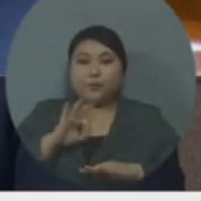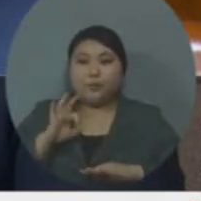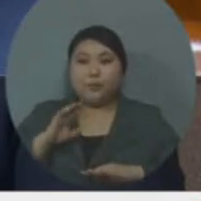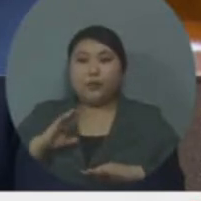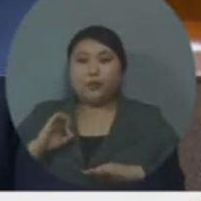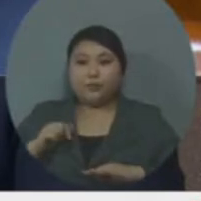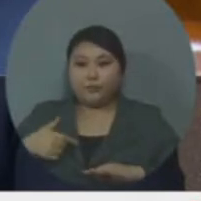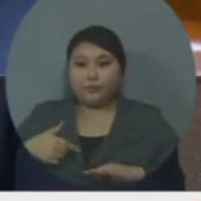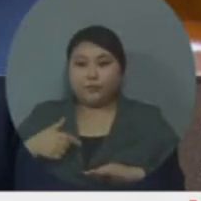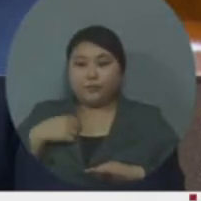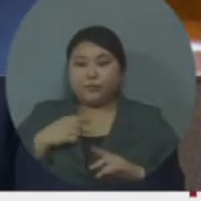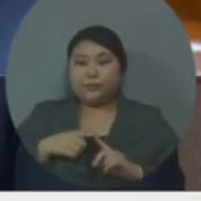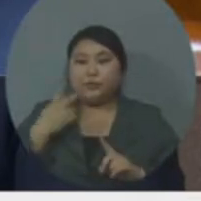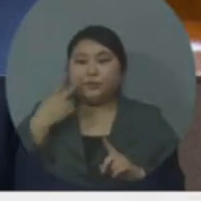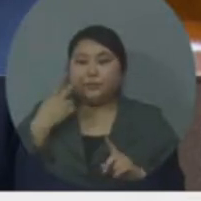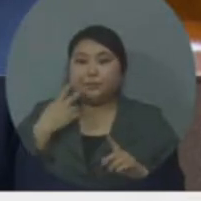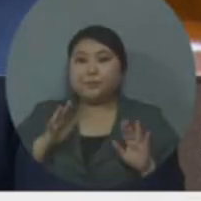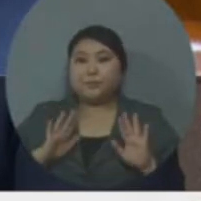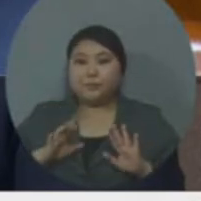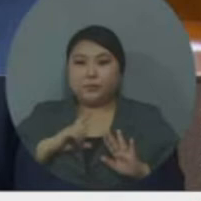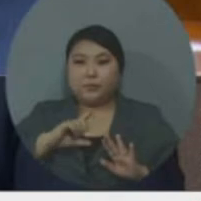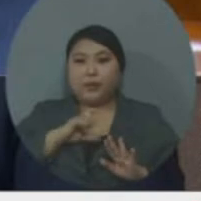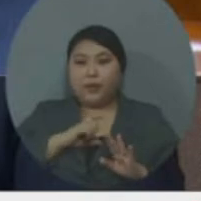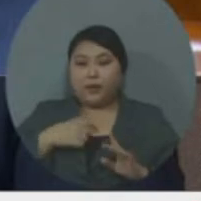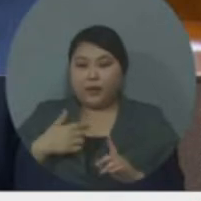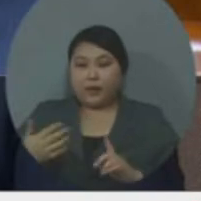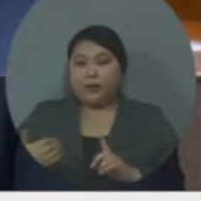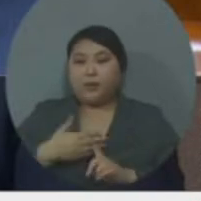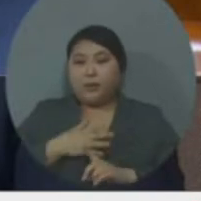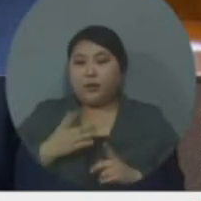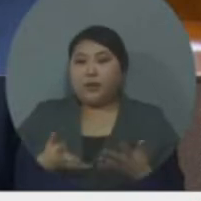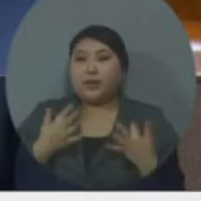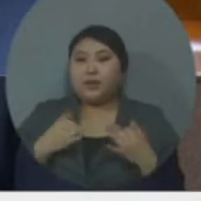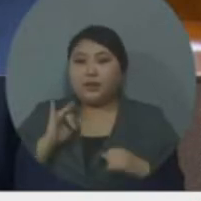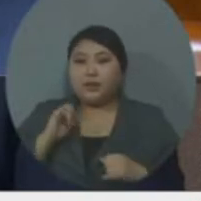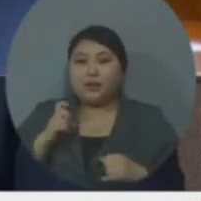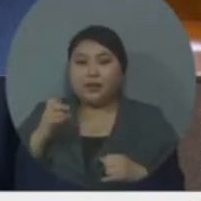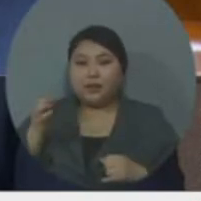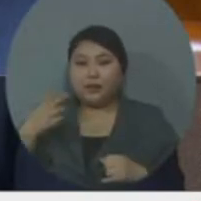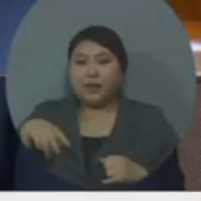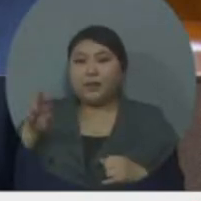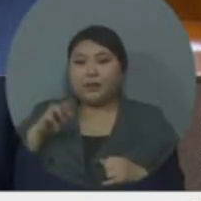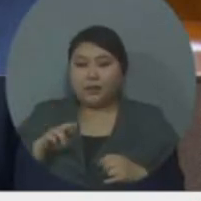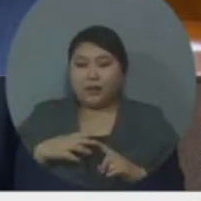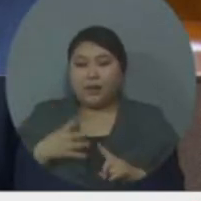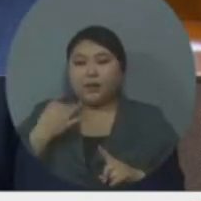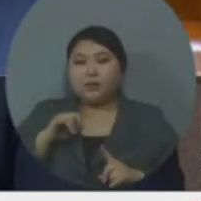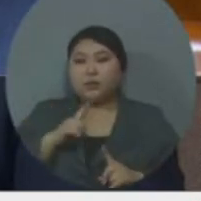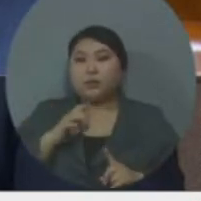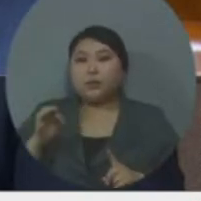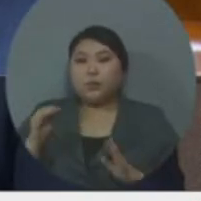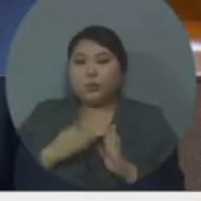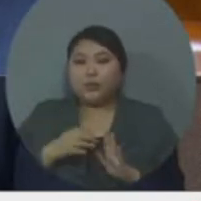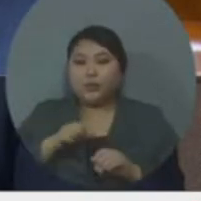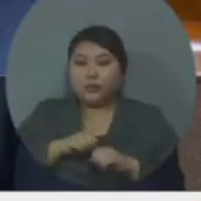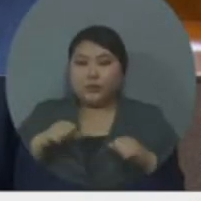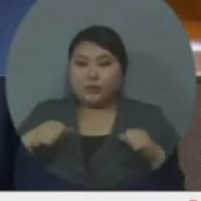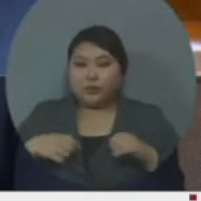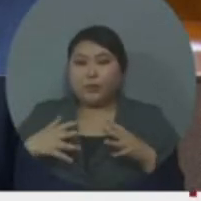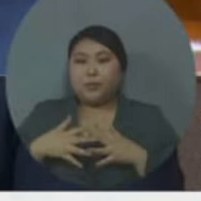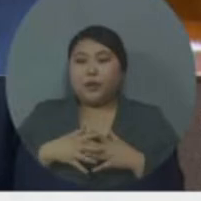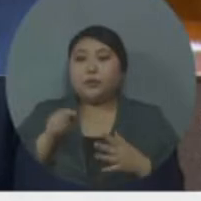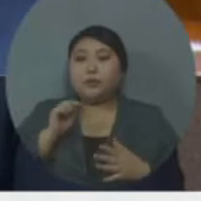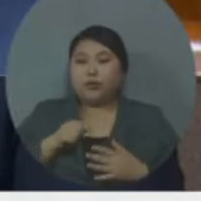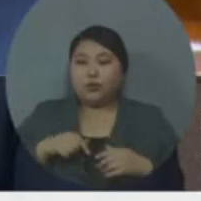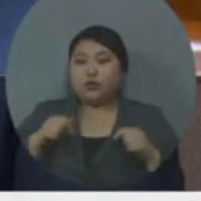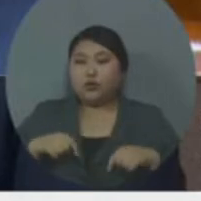одоо байрлах гэдэг эрхээр дамжуулаад хэдэн их найд хэдэн зуун мянган иргэдийн орон сууцуд